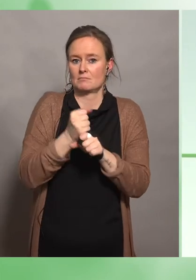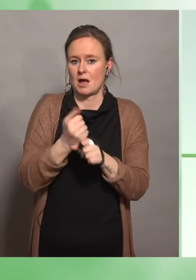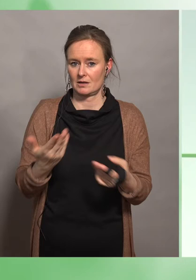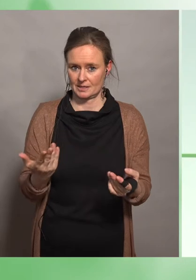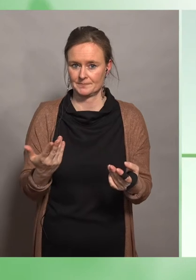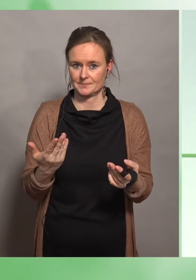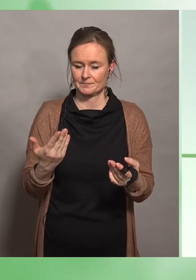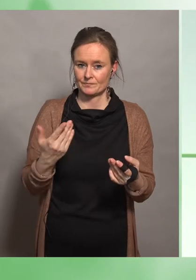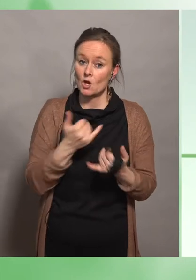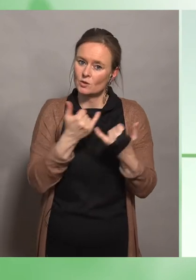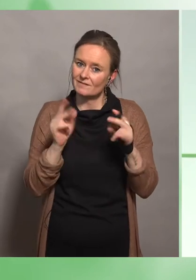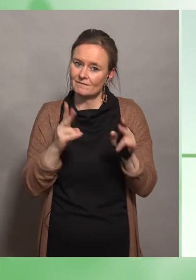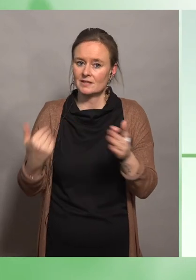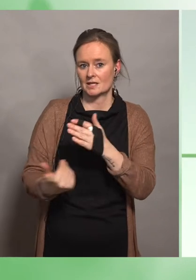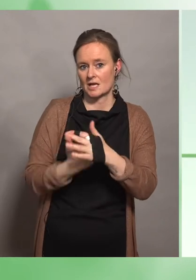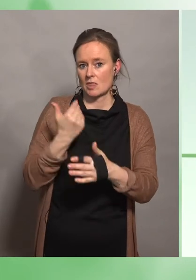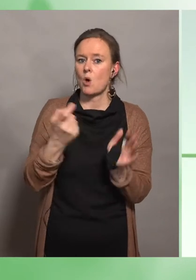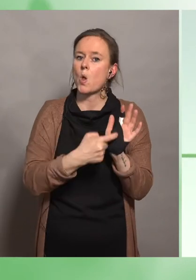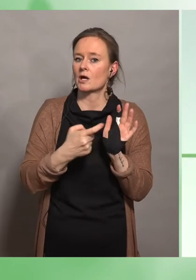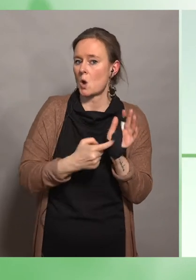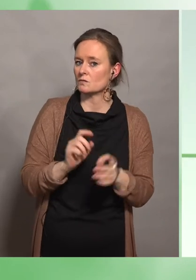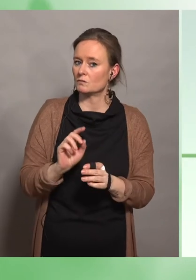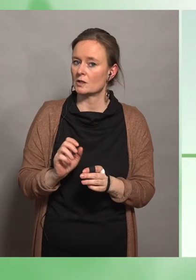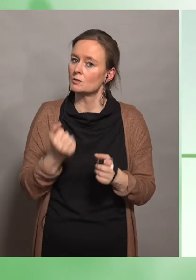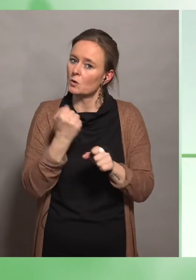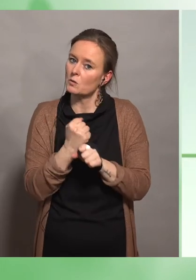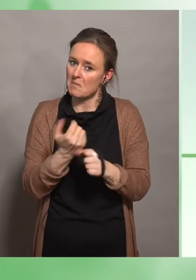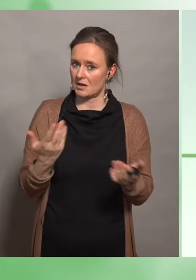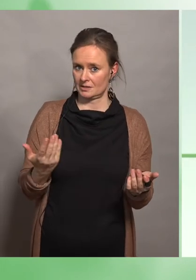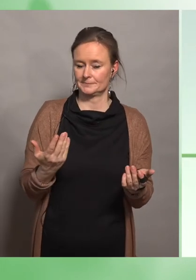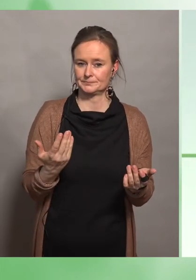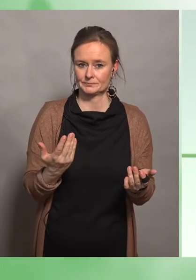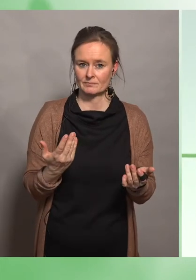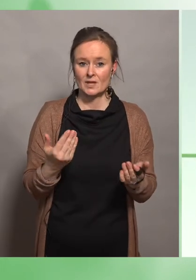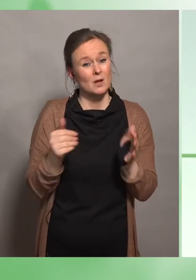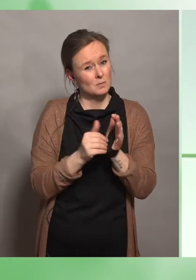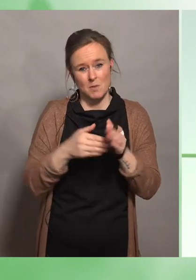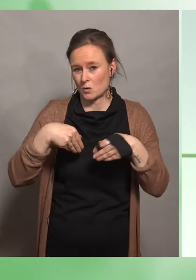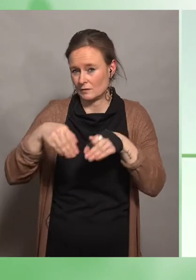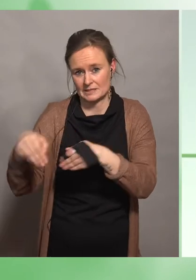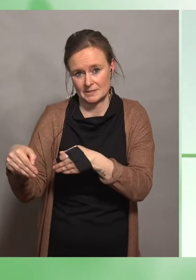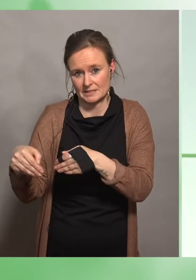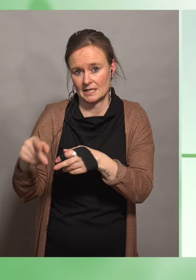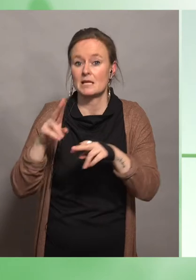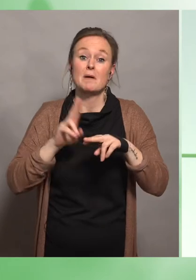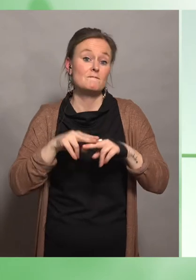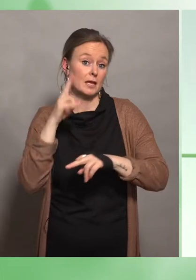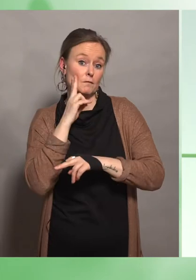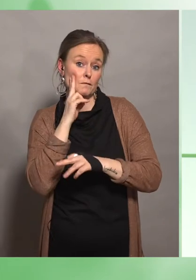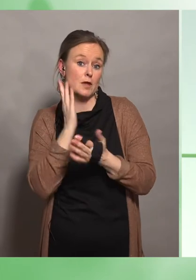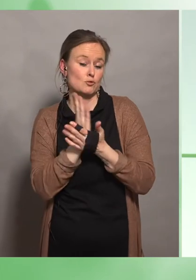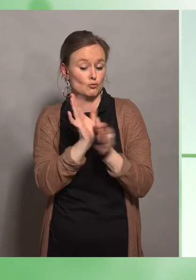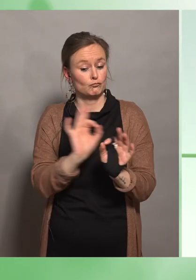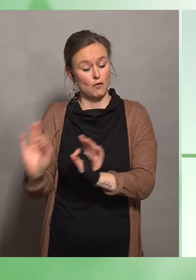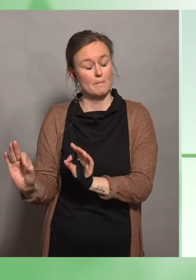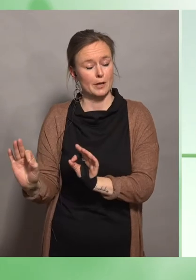diese neue Herausforderung meistern? Und da braucht es eine entsprechende Flexibilität. Aber wenn das Unternehmen darauf eingerichtet ist, dann funktioniert das alles